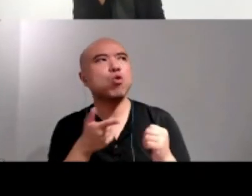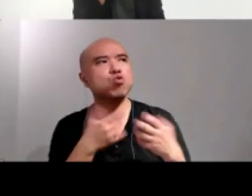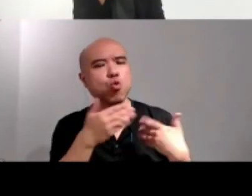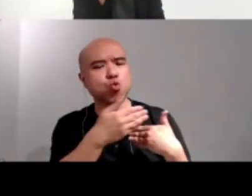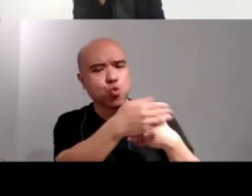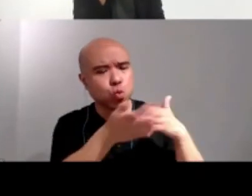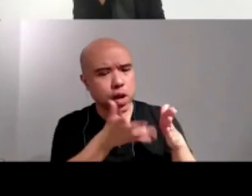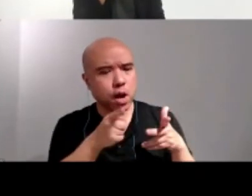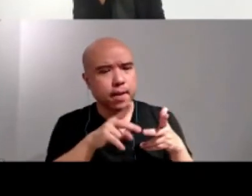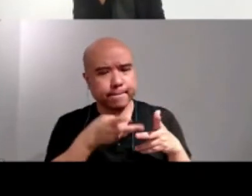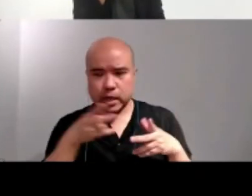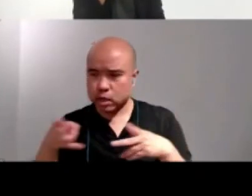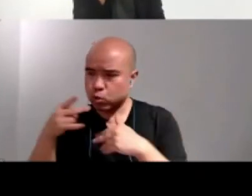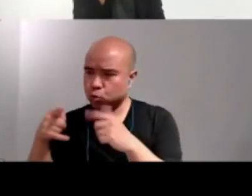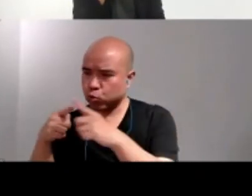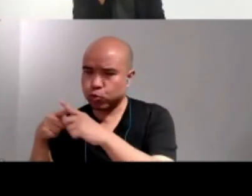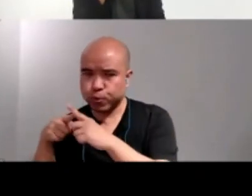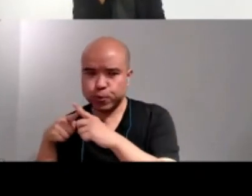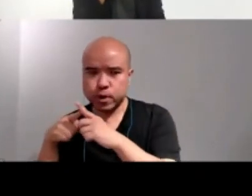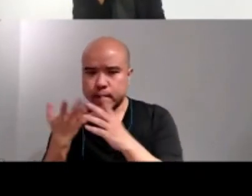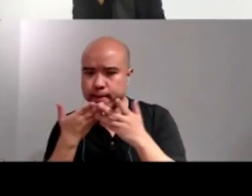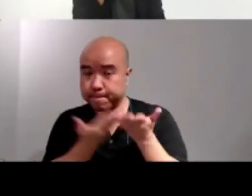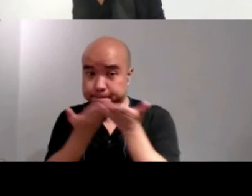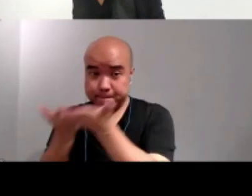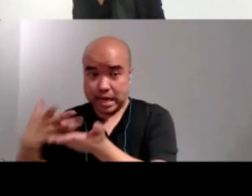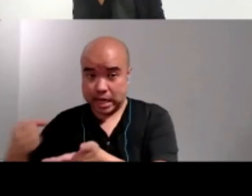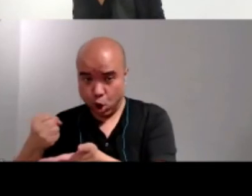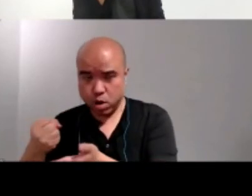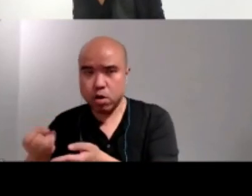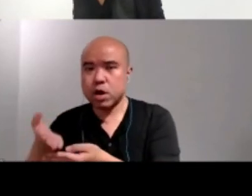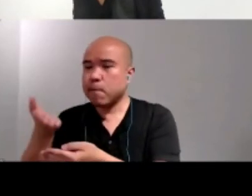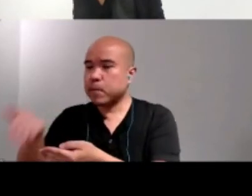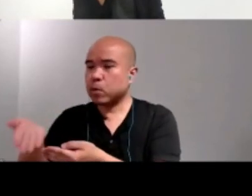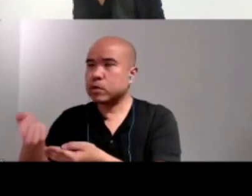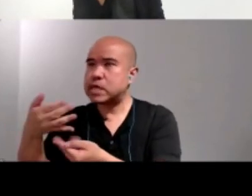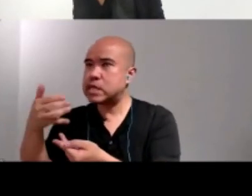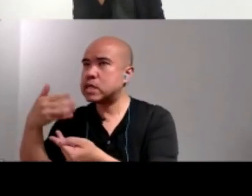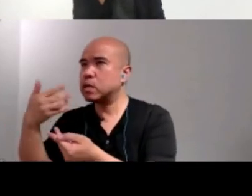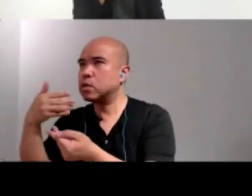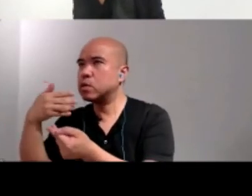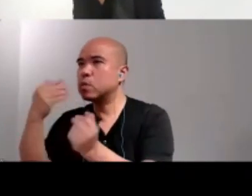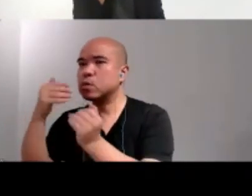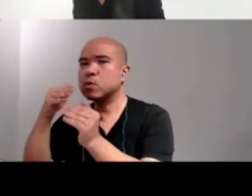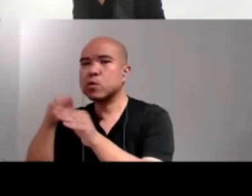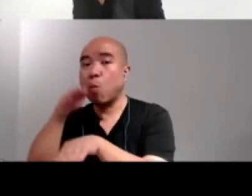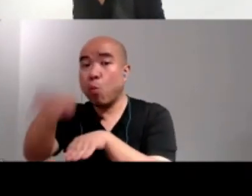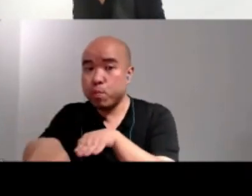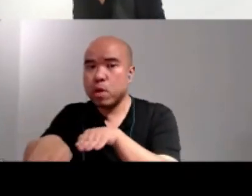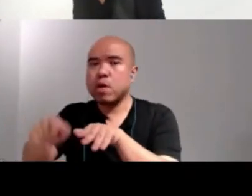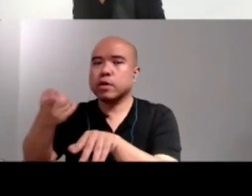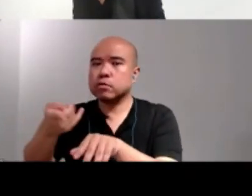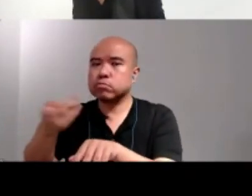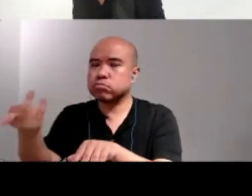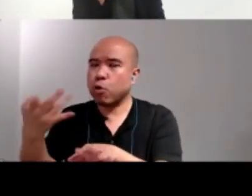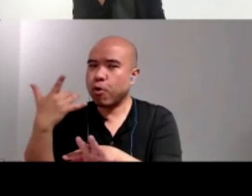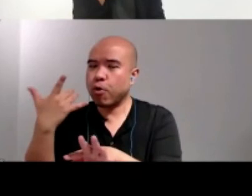街坊朋友，系加力俾佢，以至到佢哋可以去行出一步去走佢嘅人生。